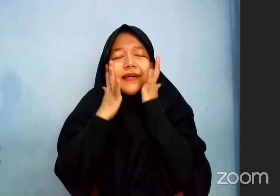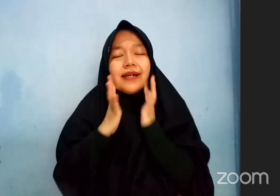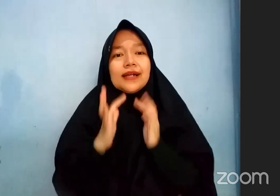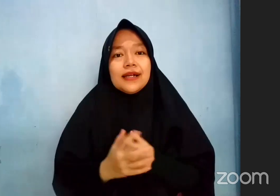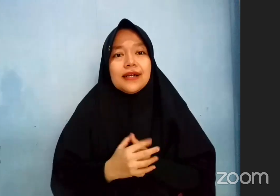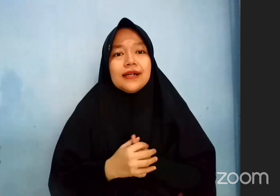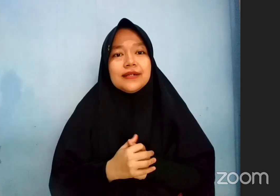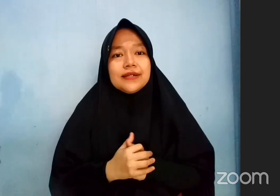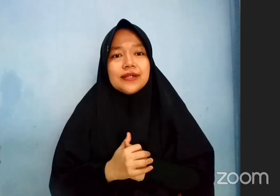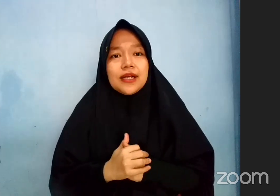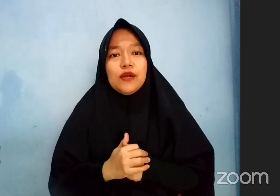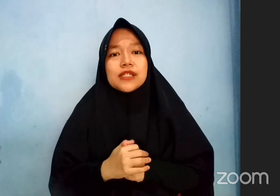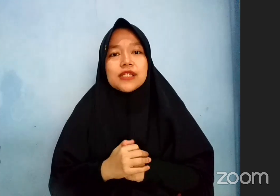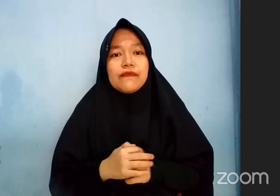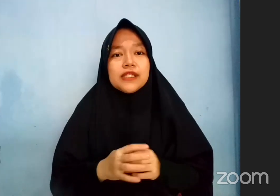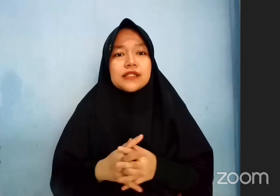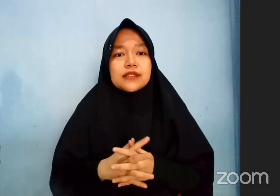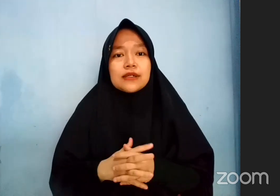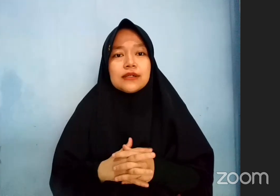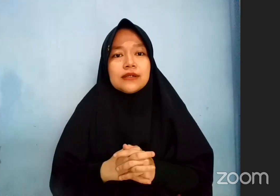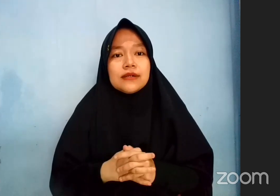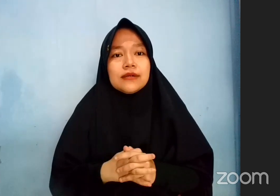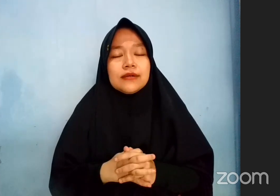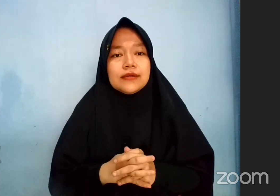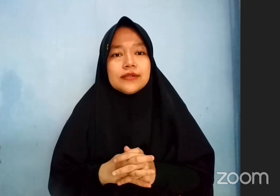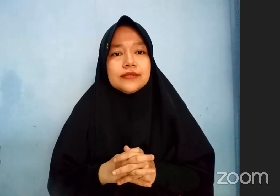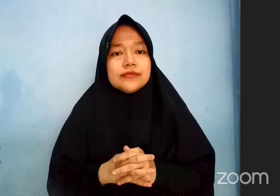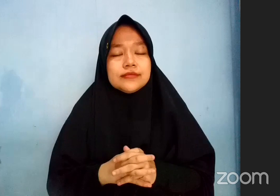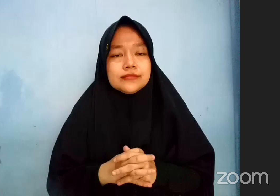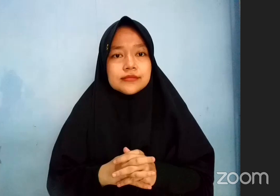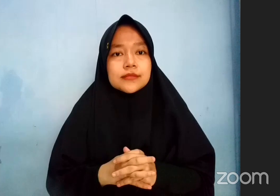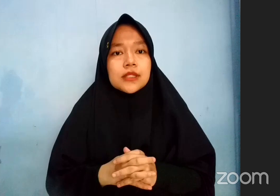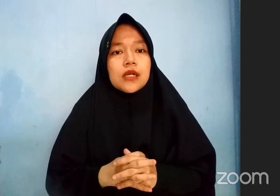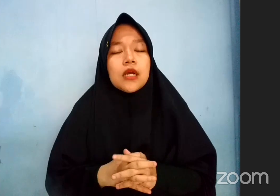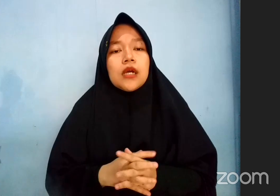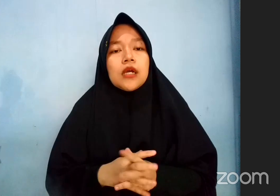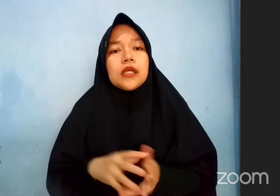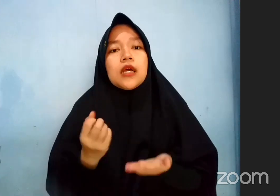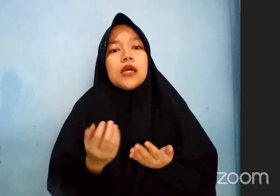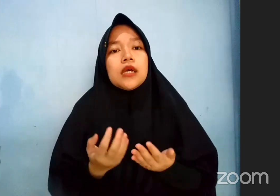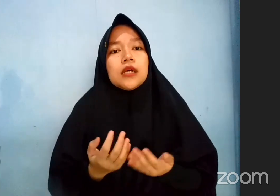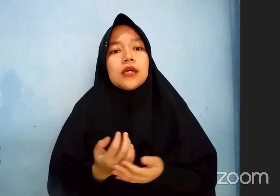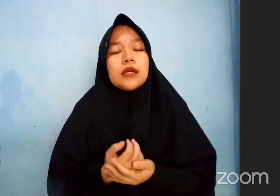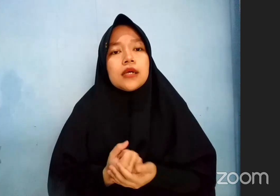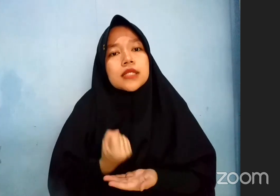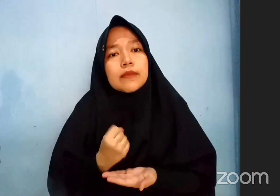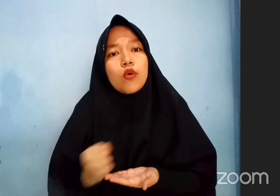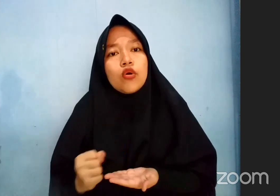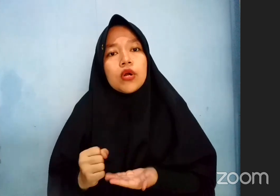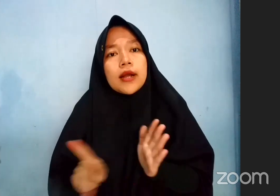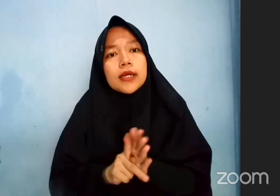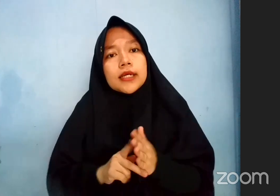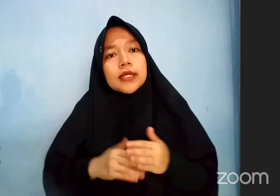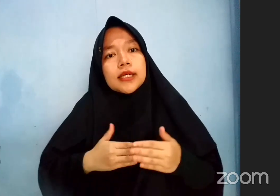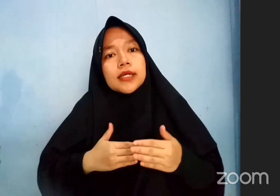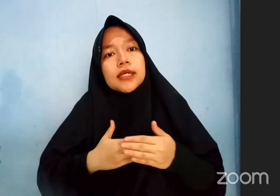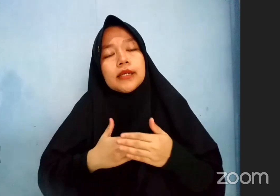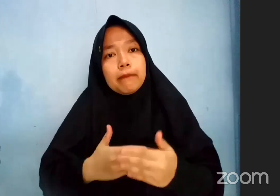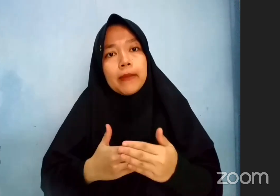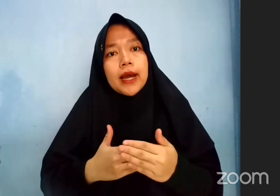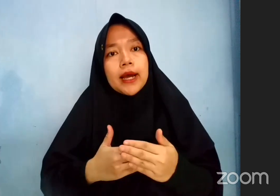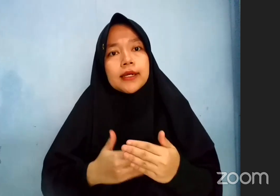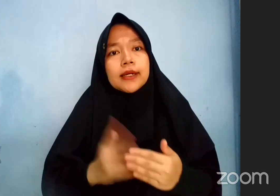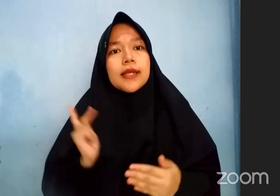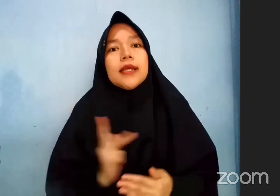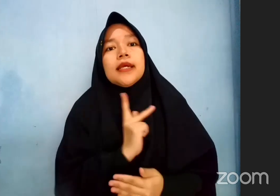prolaps cecak perbaikannya atau penyempurnaannya terima kasih tampil dengan format terdekat Waalaikumsalam Terima kasih weren't any